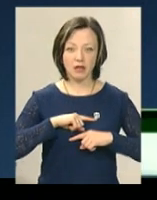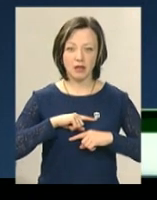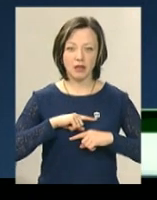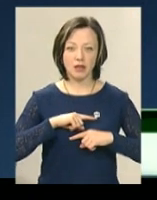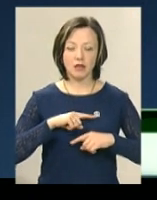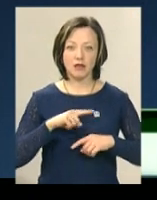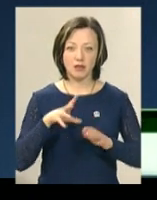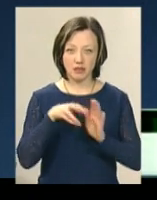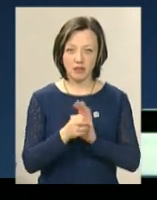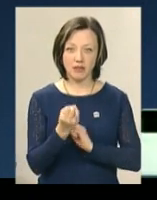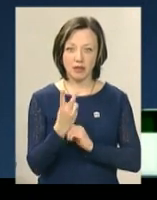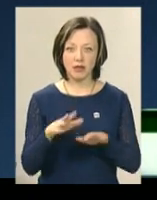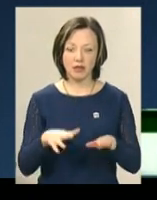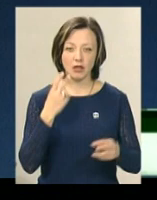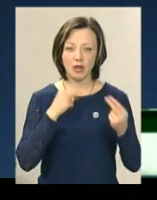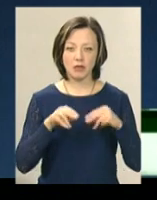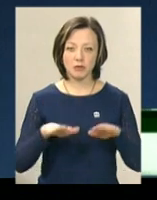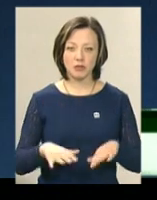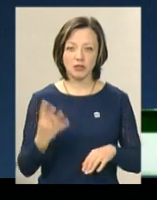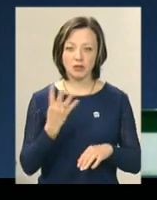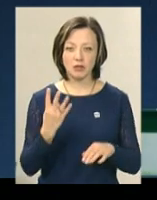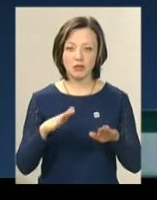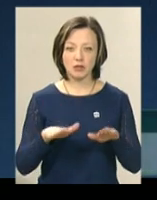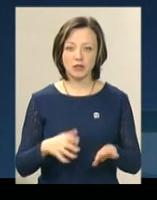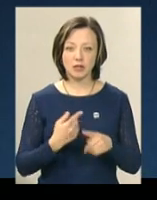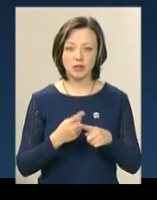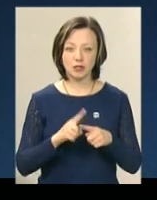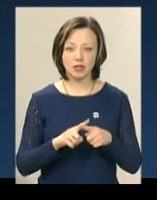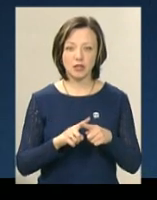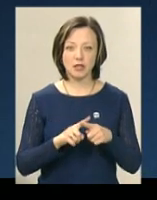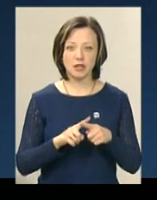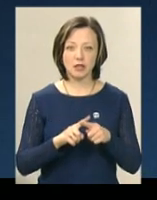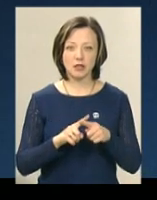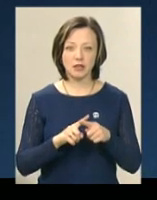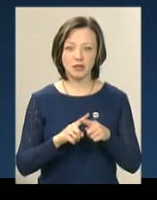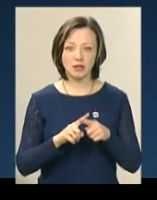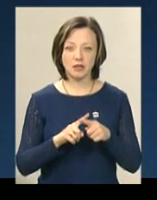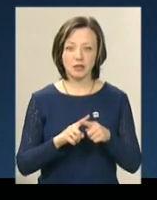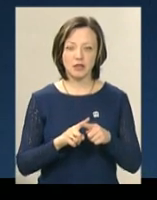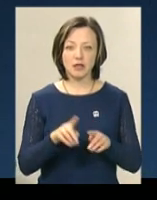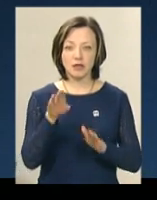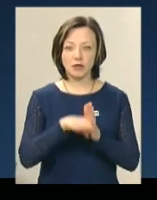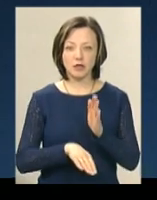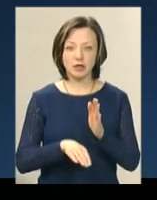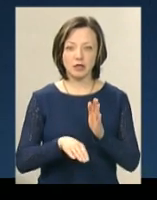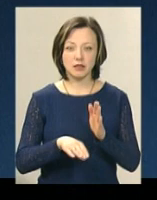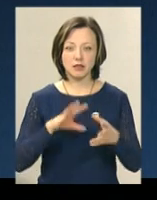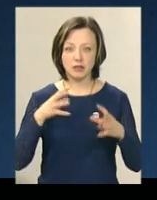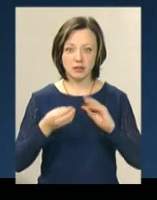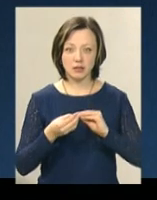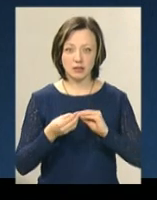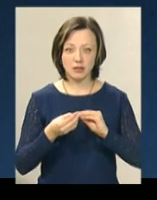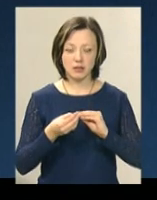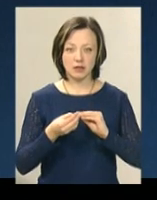-12, і найкраще місце було четверте місце. В цьому році трошки були хужі результати, дев'яте місце.